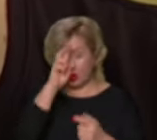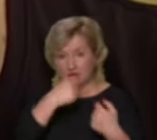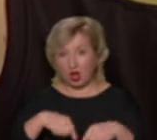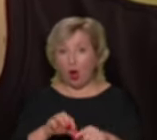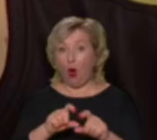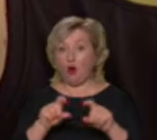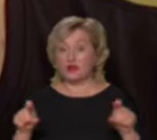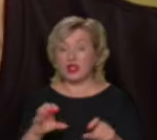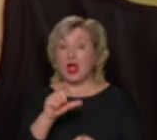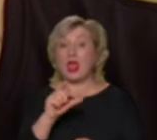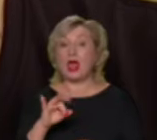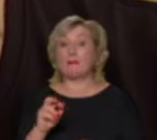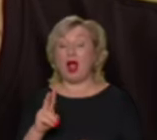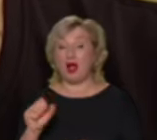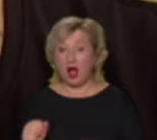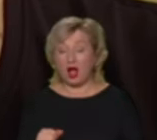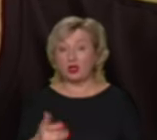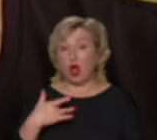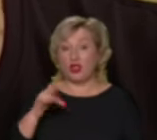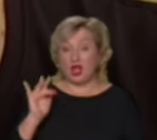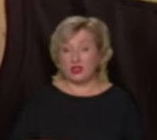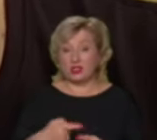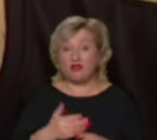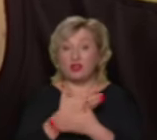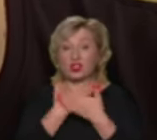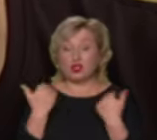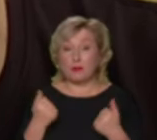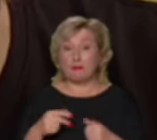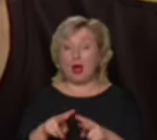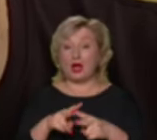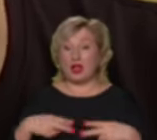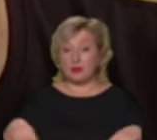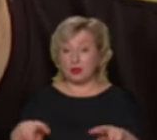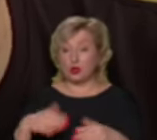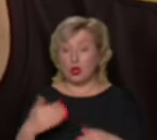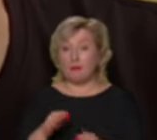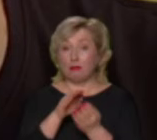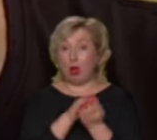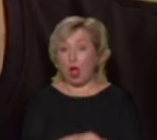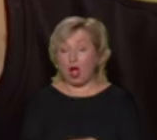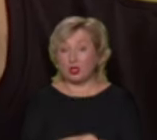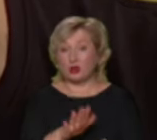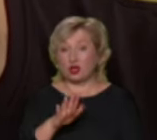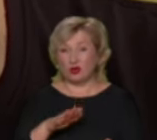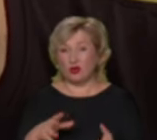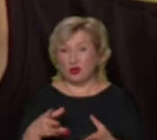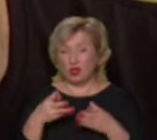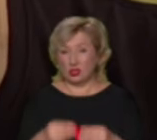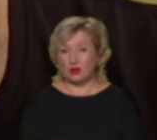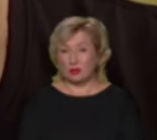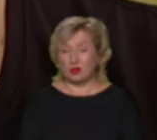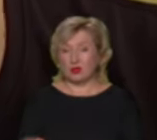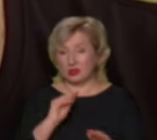офісу Єрмака. Тоталітаризм – це відсутність парламентаризму, який вже похоронили ногами, розтоптали і закопали під